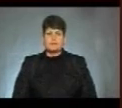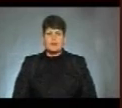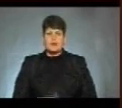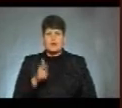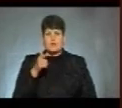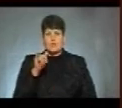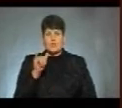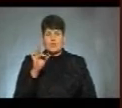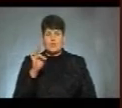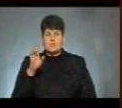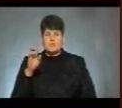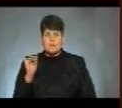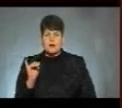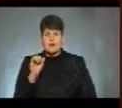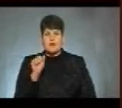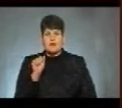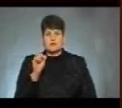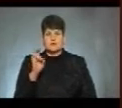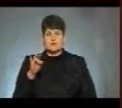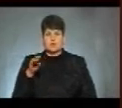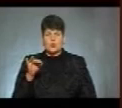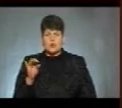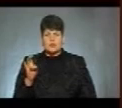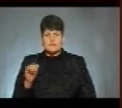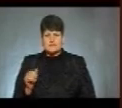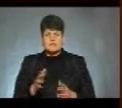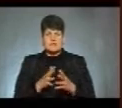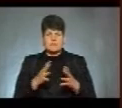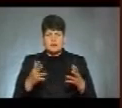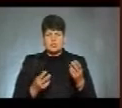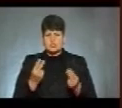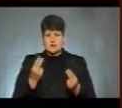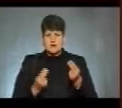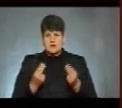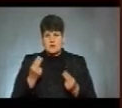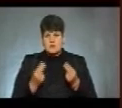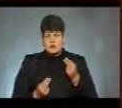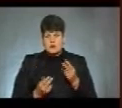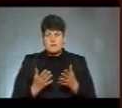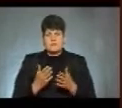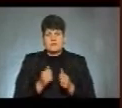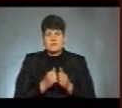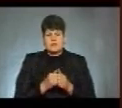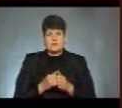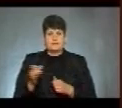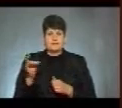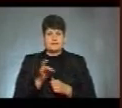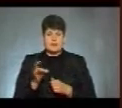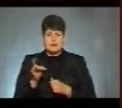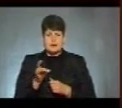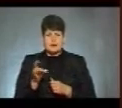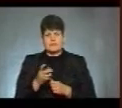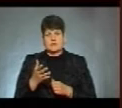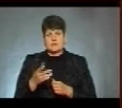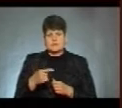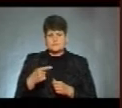– найбільша теренова гра для молоді України. Вона відбувається між селами Смига Рівненської та Антонівці Тернопільської області на площі